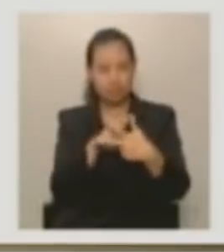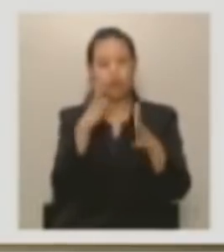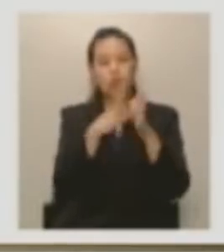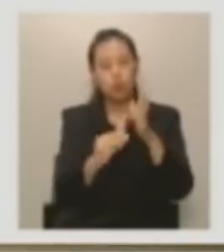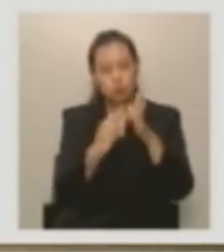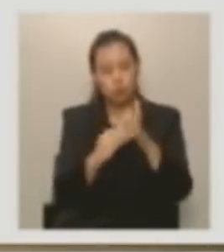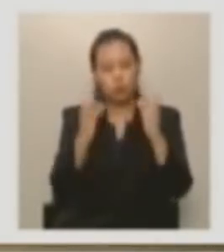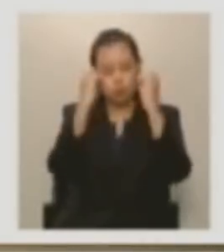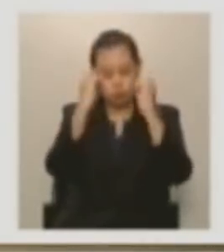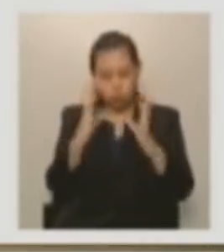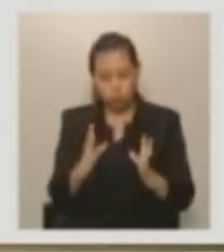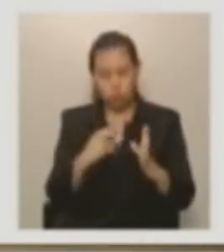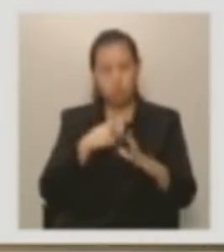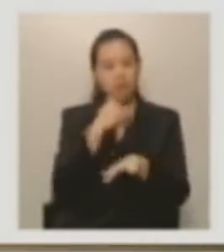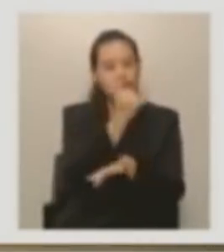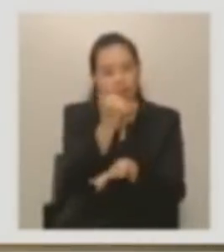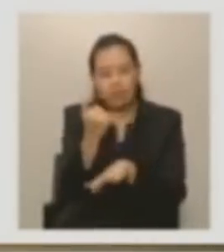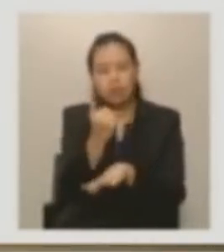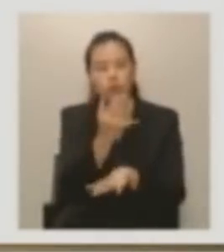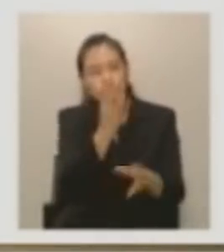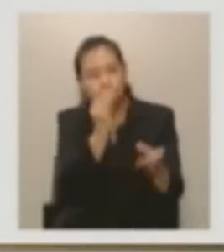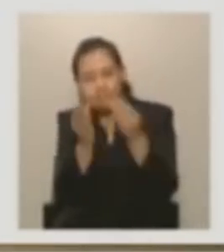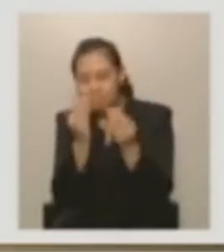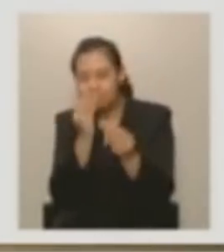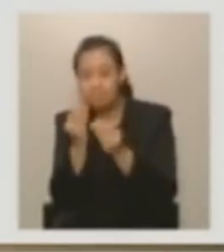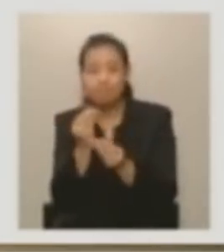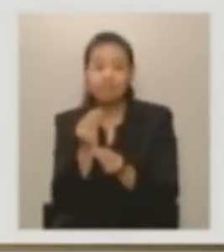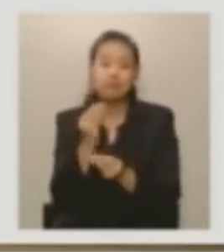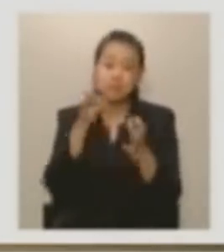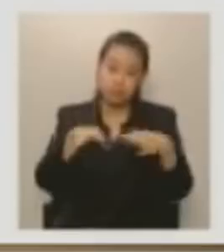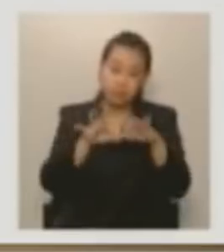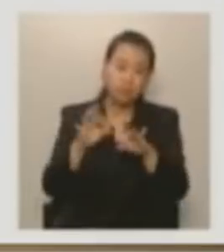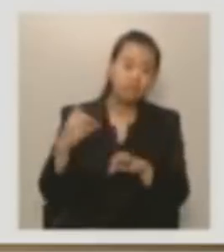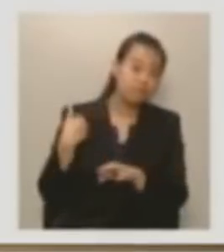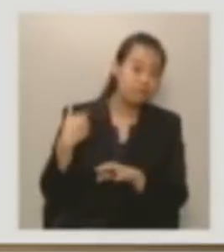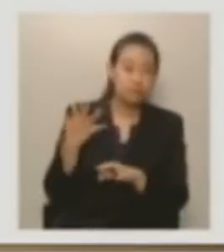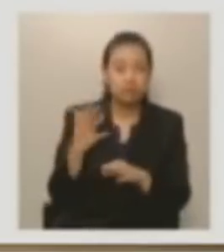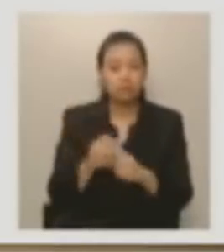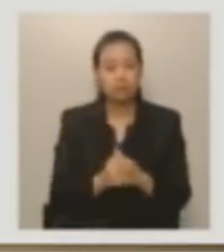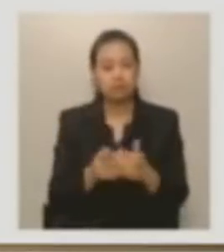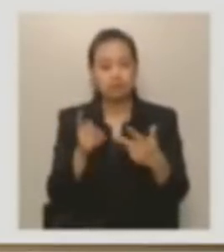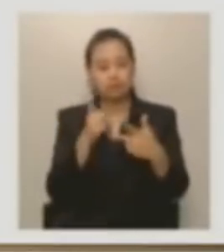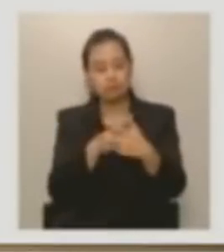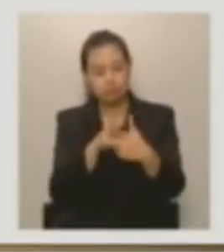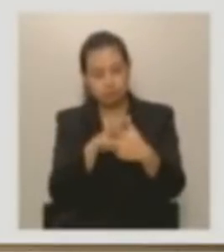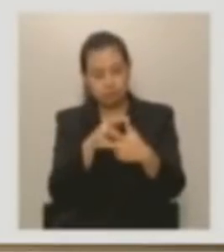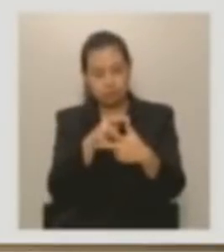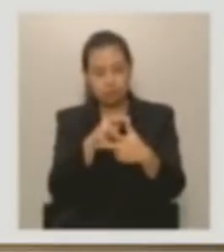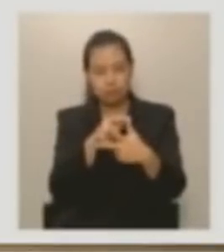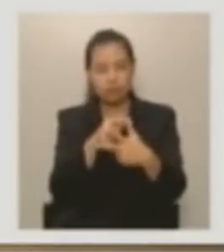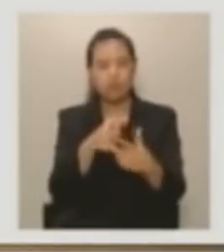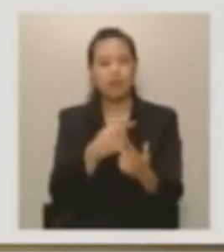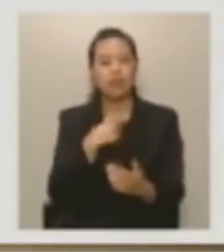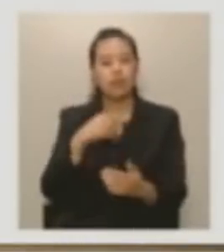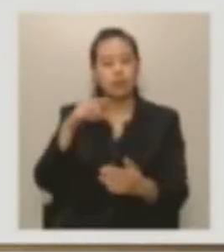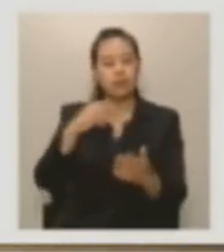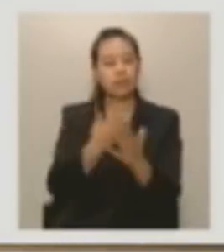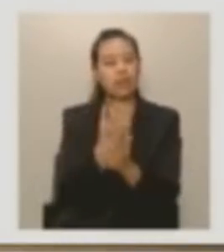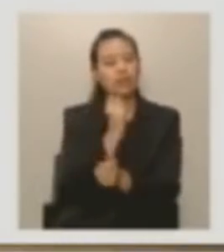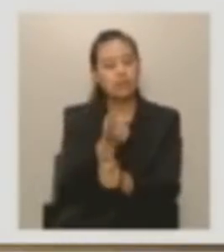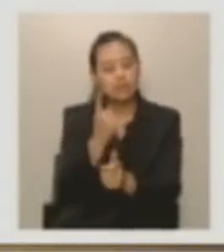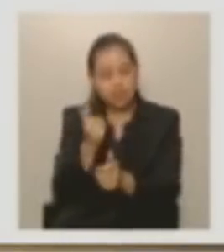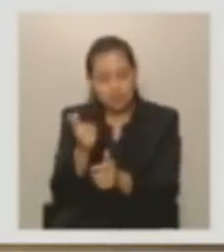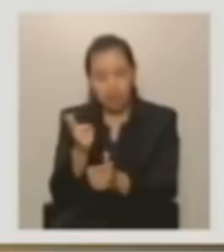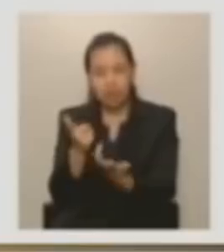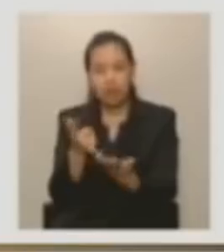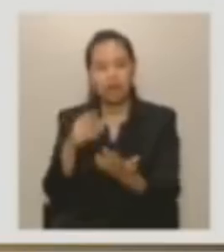ครูออกนอกห้องเรียนหรือไม่เงินจำนวนนี้นะคะเบี้ยเลี้ยงที่พักยานพาหนะหมดไปเกือบ90ล้านบาทเชิญสไลด์ถัด